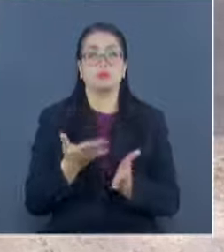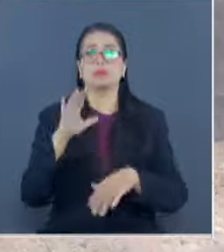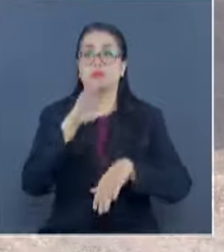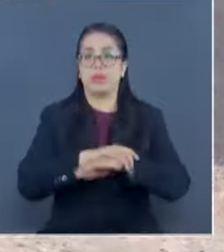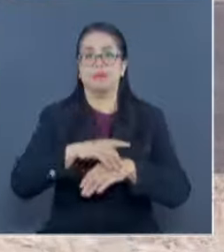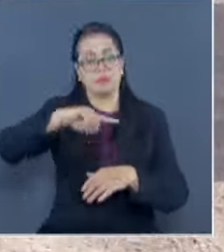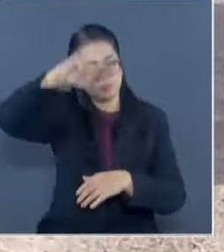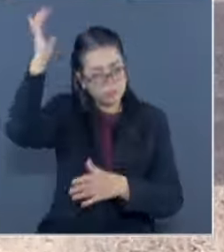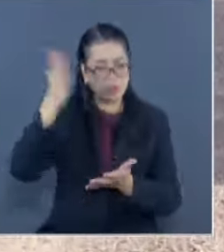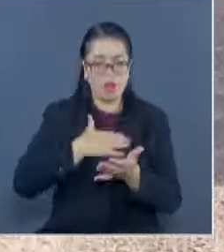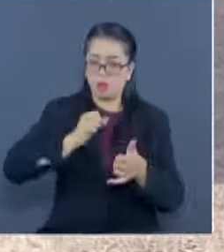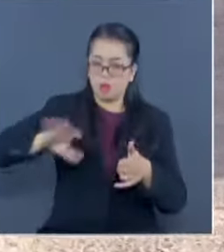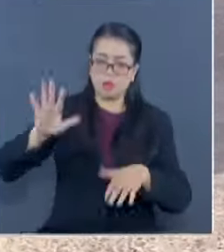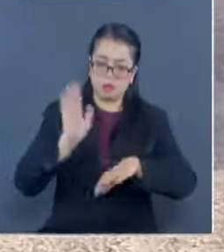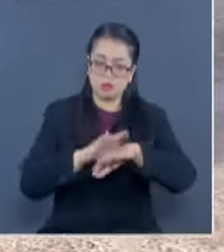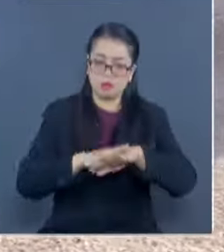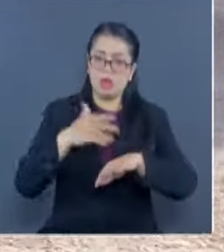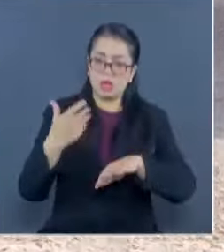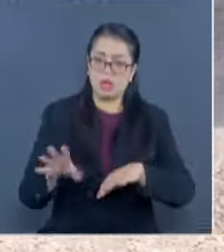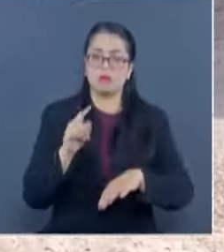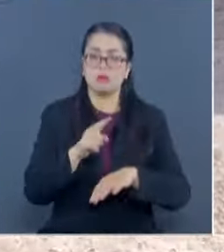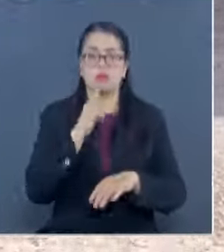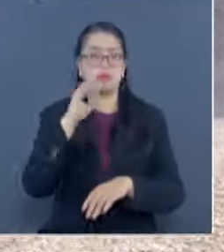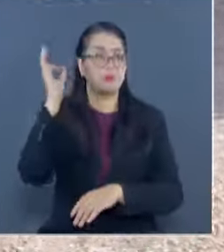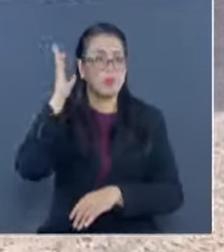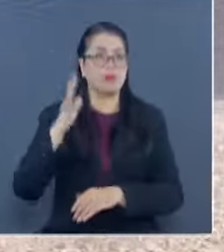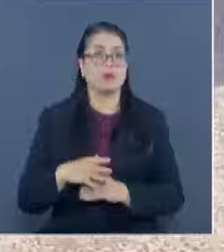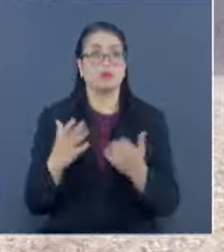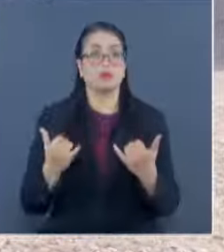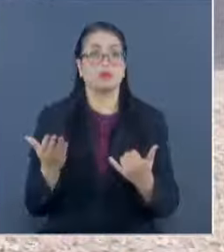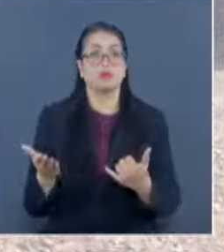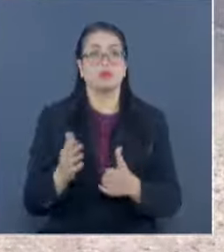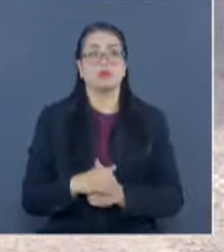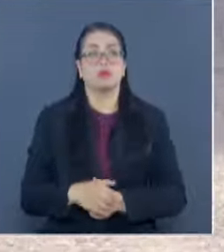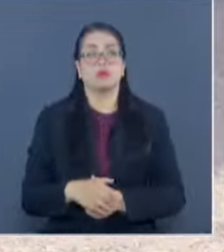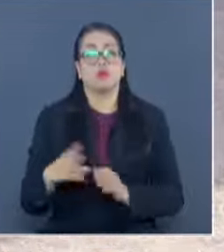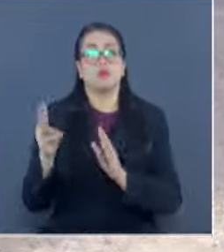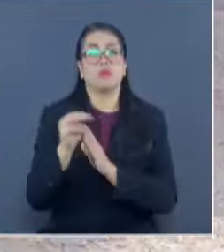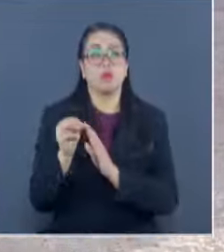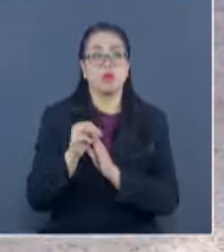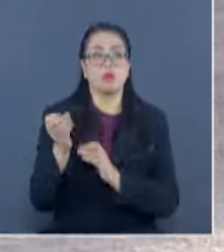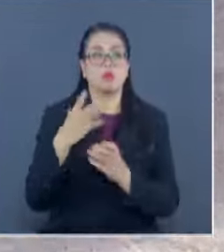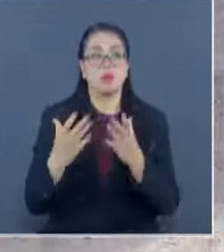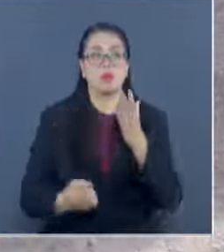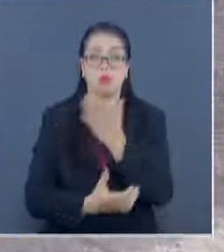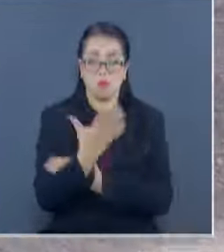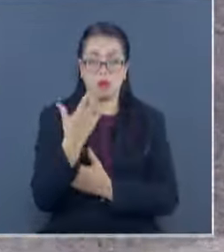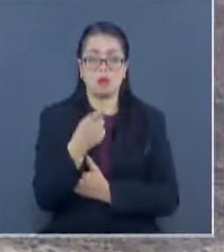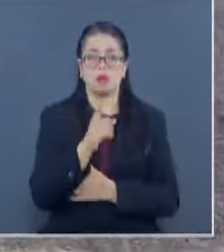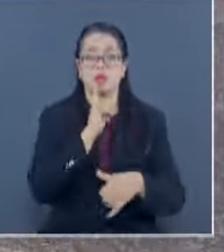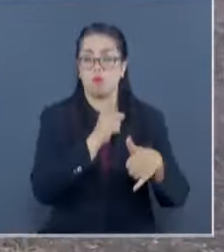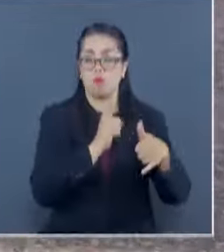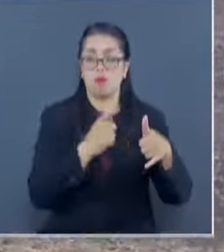สึกด้วยนะเพราะว่าเคยตักเตือนมาหลายครั้งแล้วครับเบื้องต้นปรากฏว่าทางเจ้าคณะอำเภอที่มุกดาหารครับให้โอกาสแล้วก็ว่ากล่